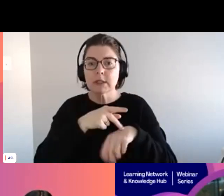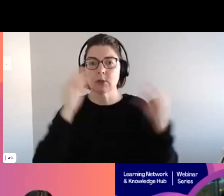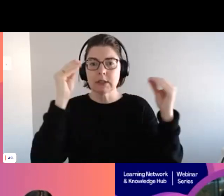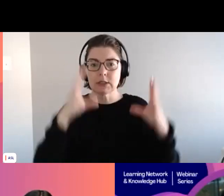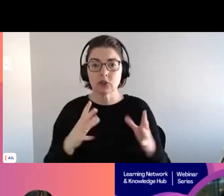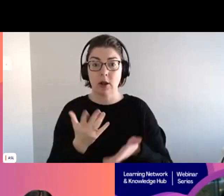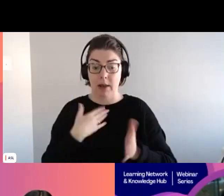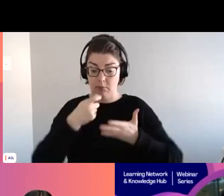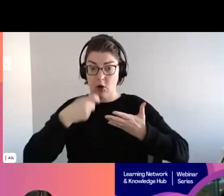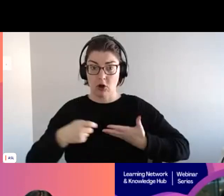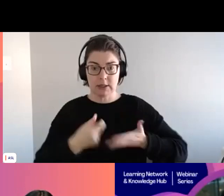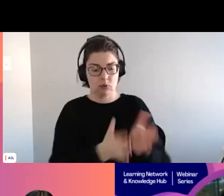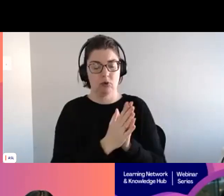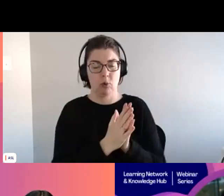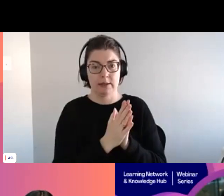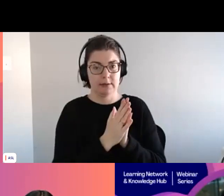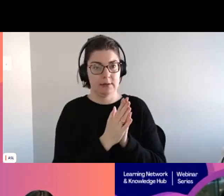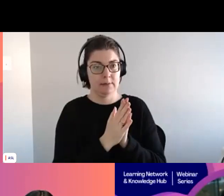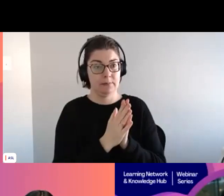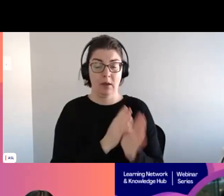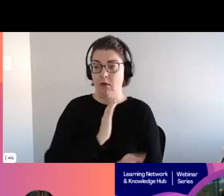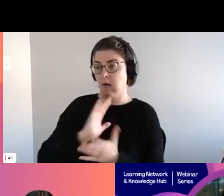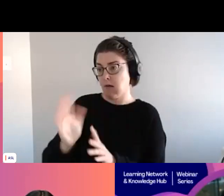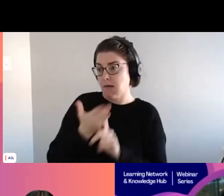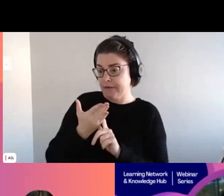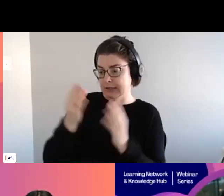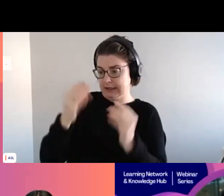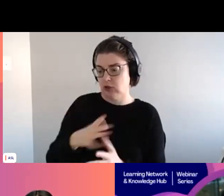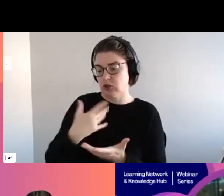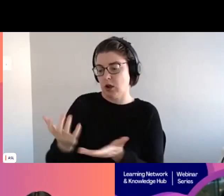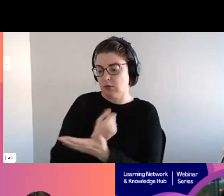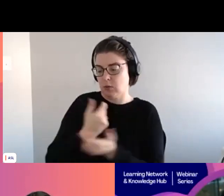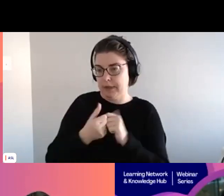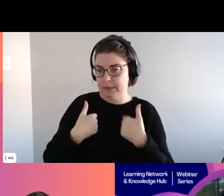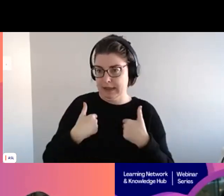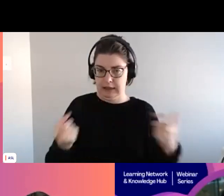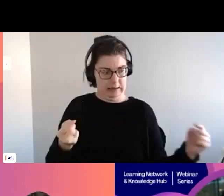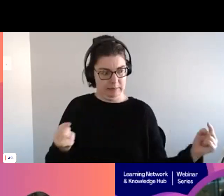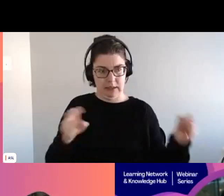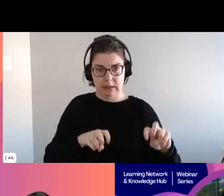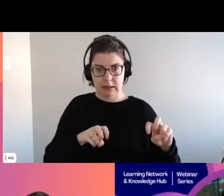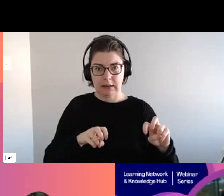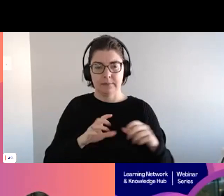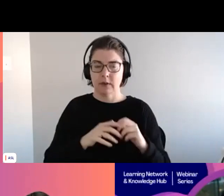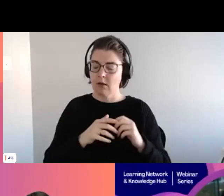mon directeur et mes professeurs pour obtenir des copies de mes notes et il voulait leur parler de cela